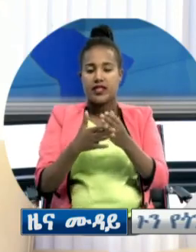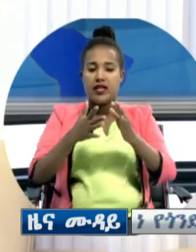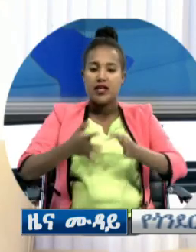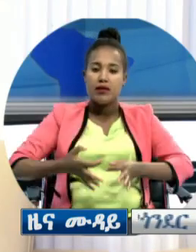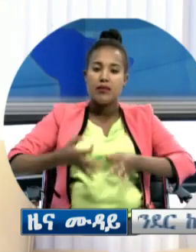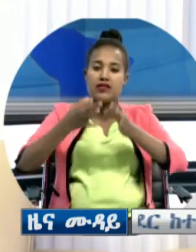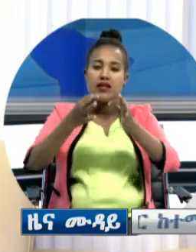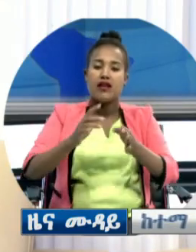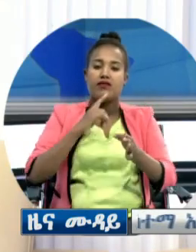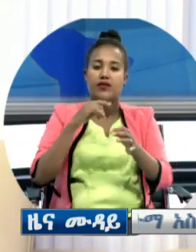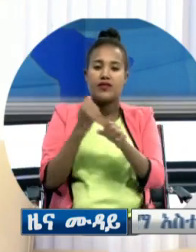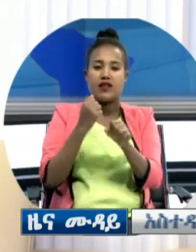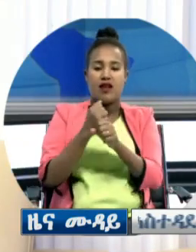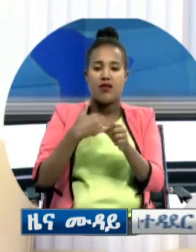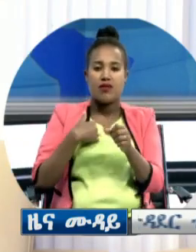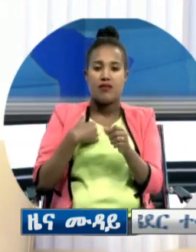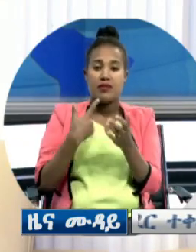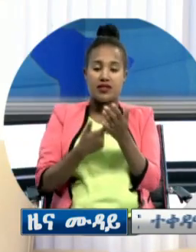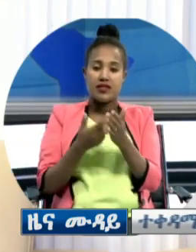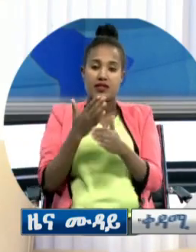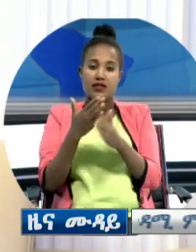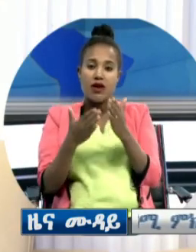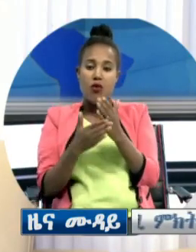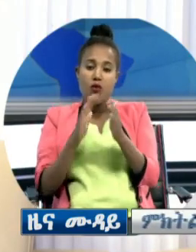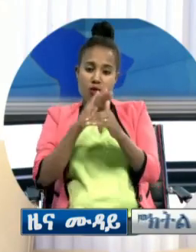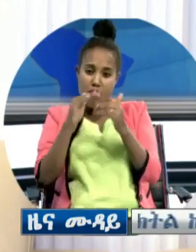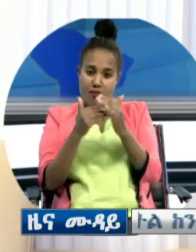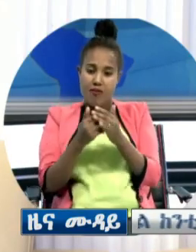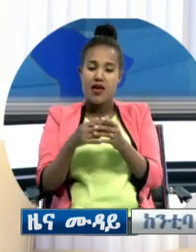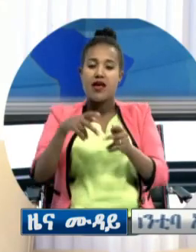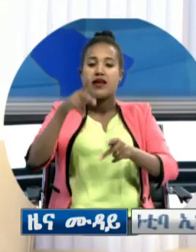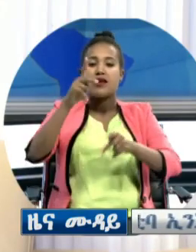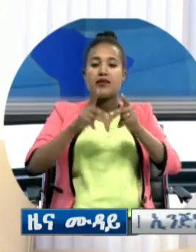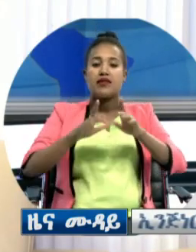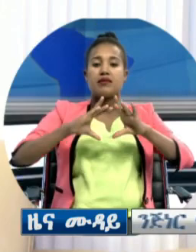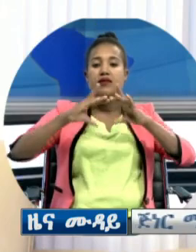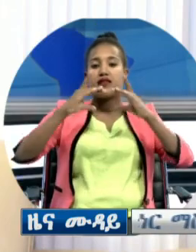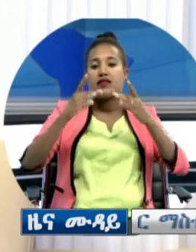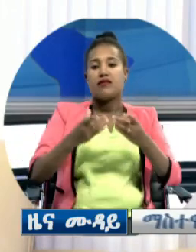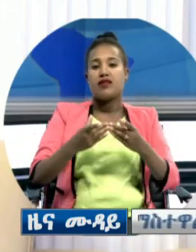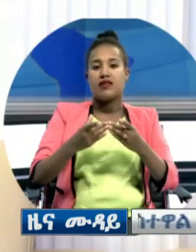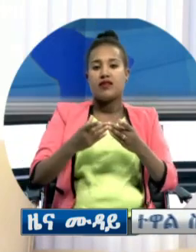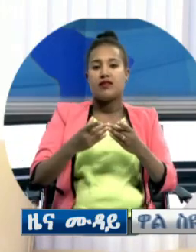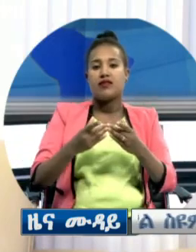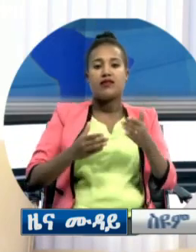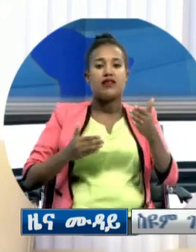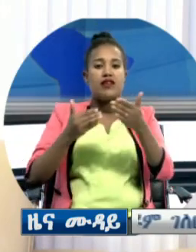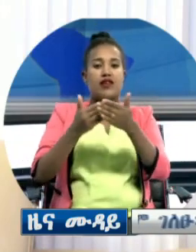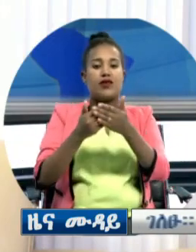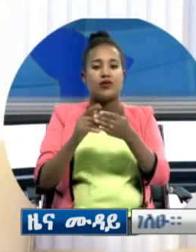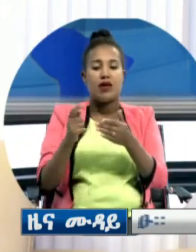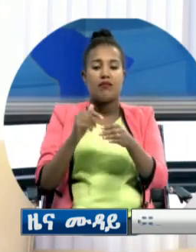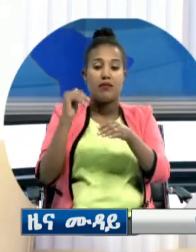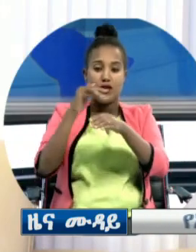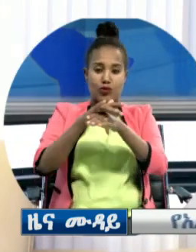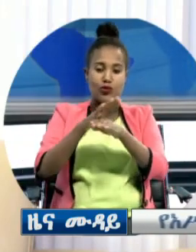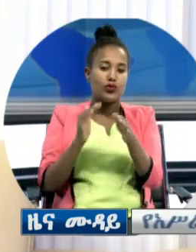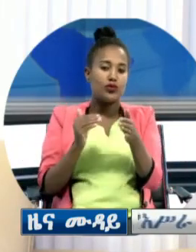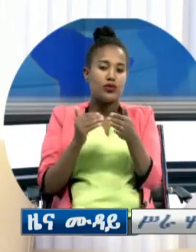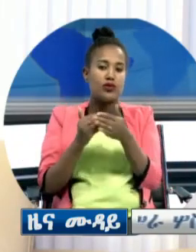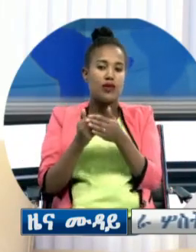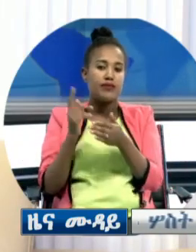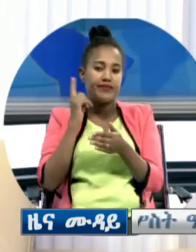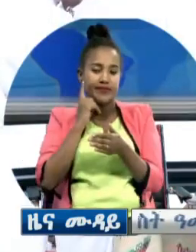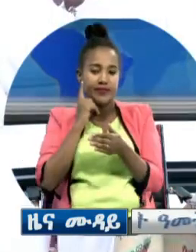ለማስተላለፍ ነው እየተሰራ ያለው እና በዚህ ደረጃ ሁሉም ህብረተሰብ አካል አድሬስ ተደርጓል። መልእክቱ ደርሶታል።